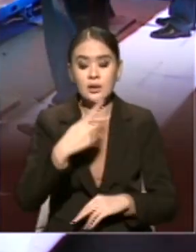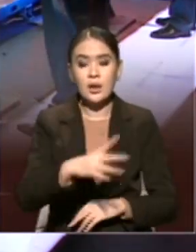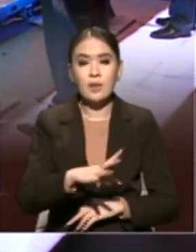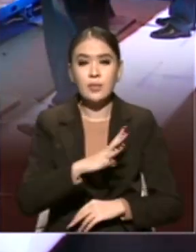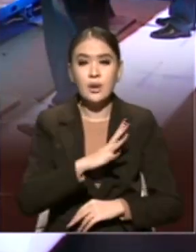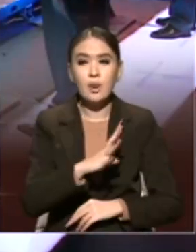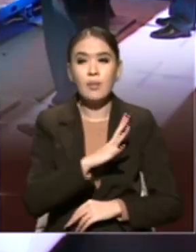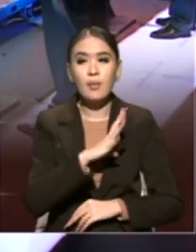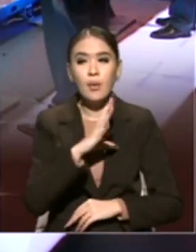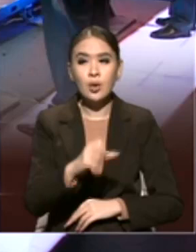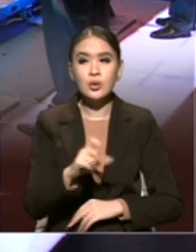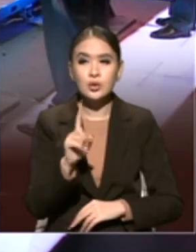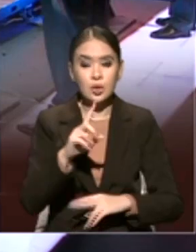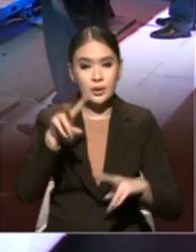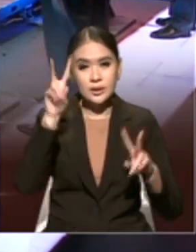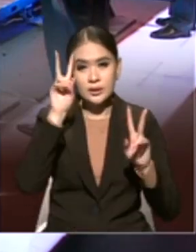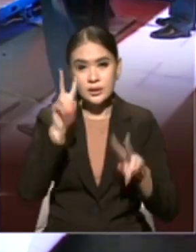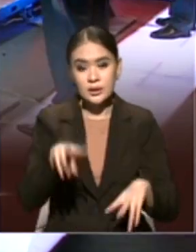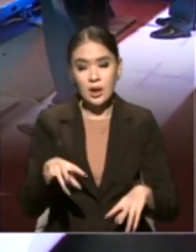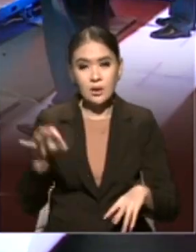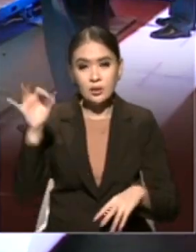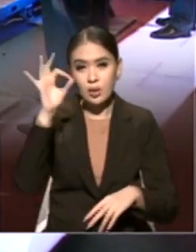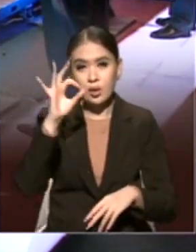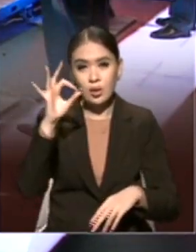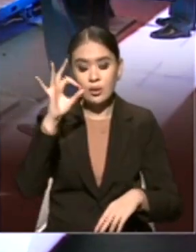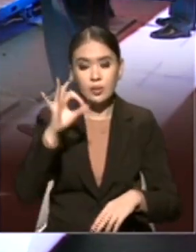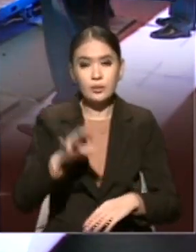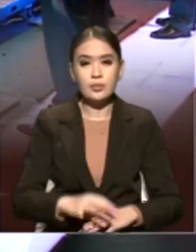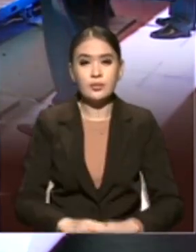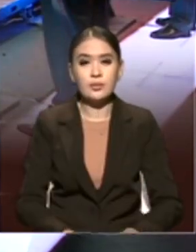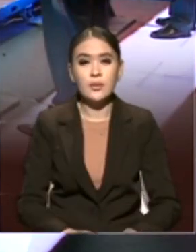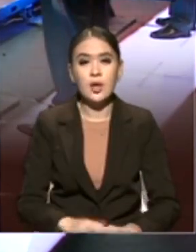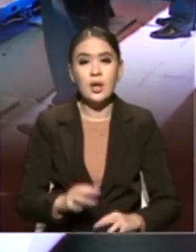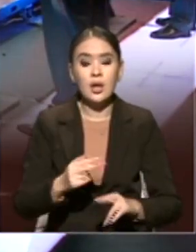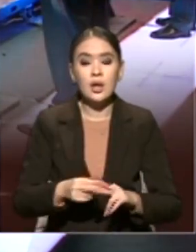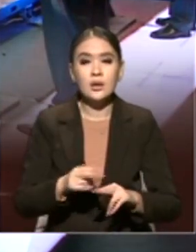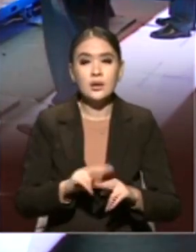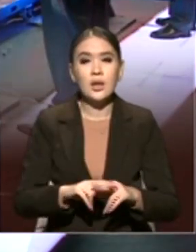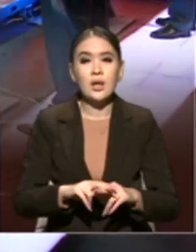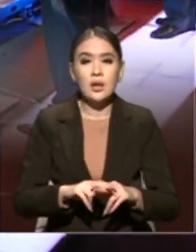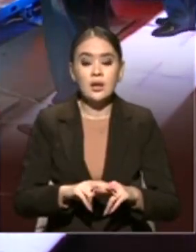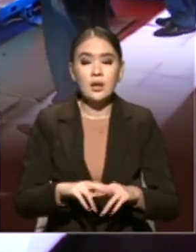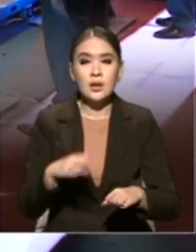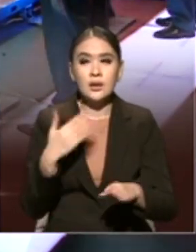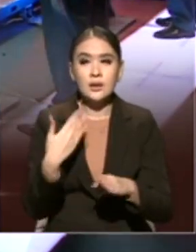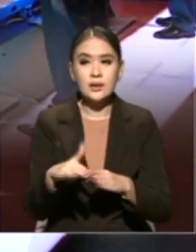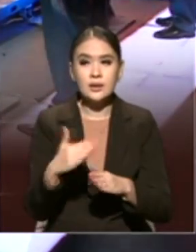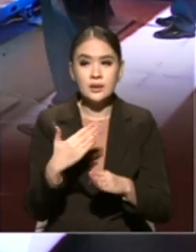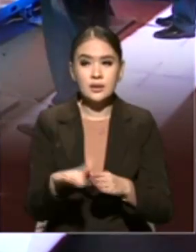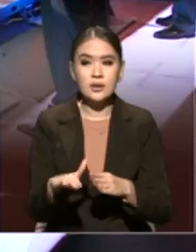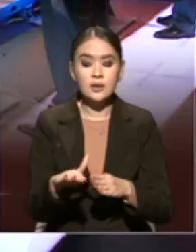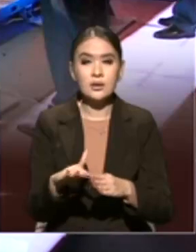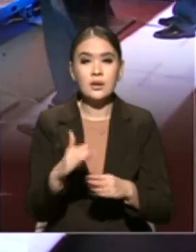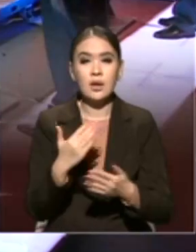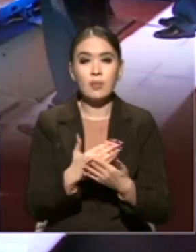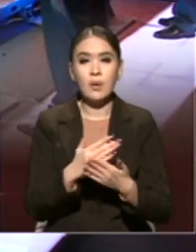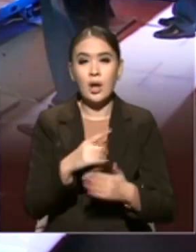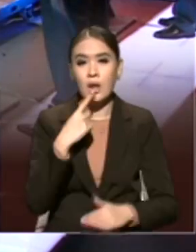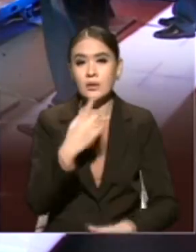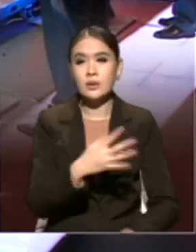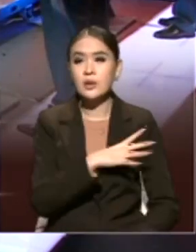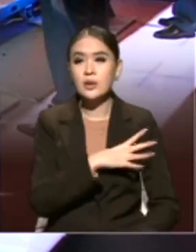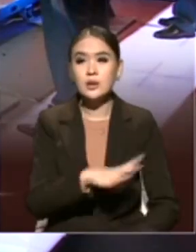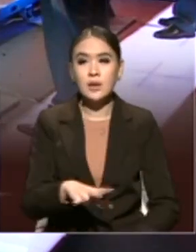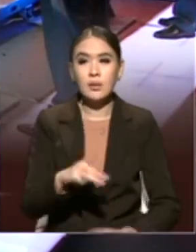мүмкін олар жаңағы білмей қалған шығар бұл туралы. Әскерге кеткенім ба? Ақпаратсыз жоқ, жаңағы кредиттен айтпаған шығар ол